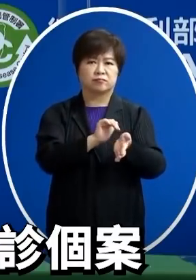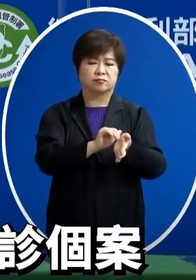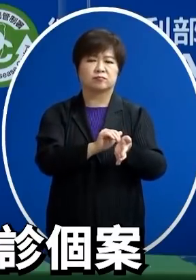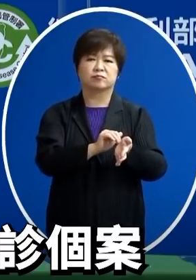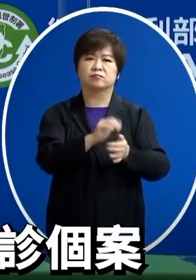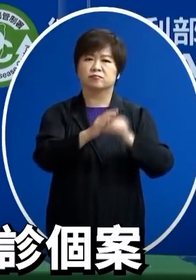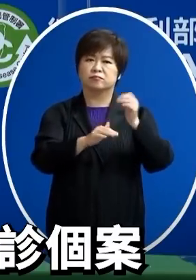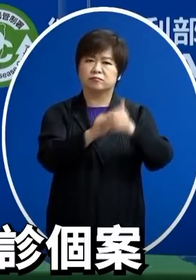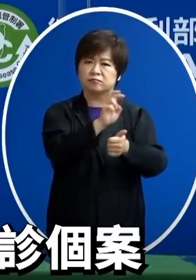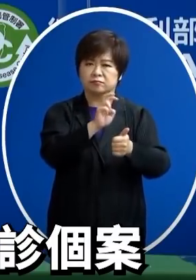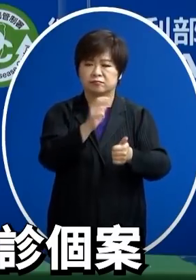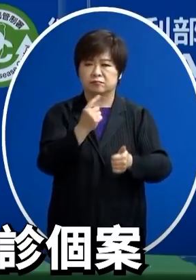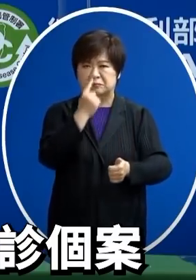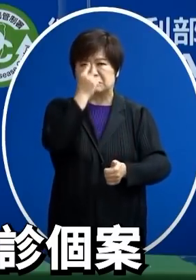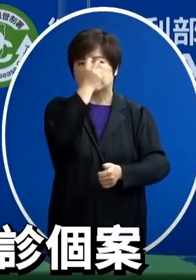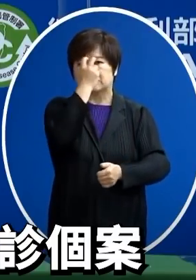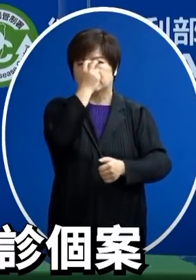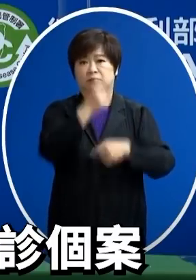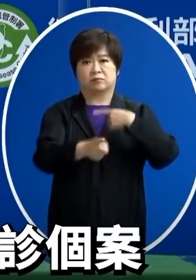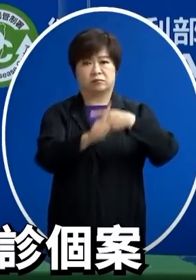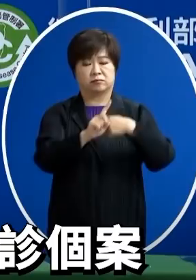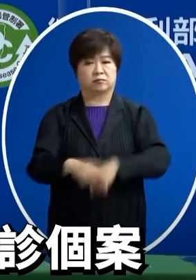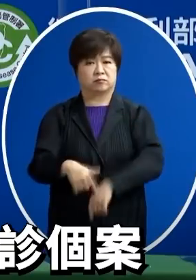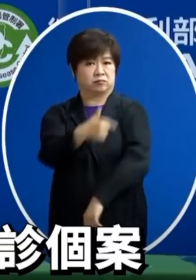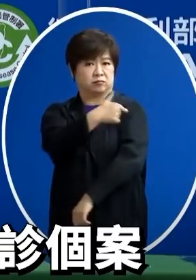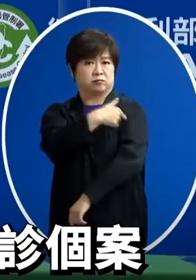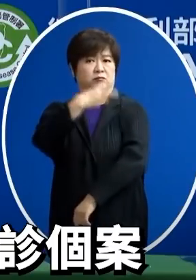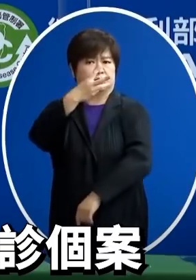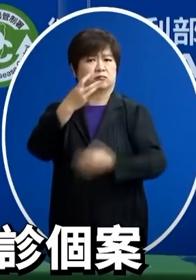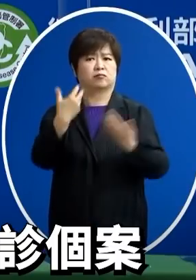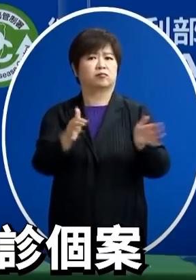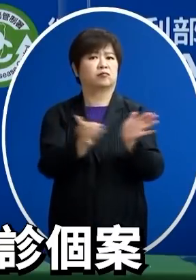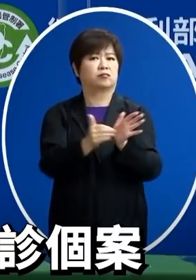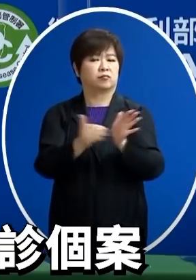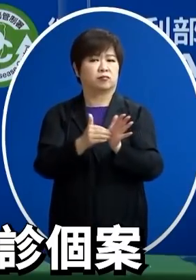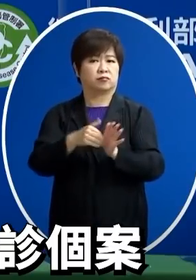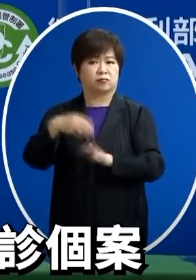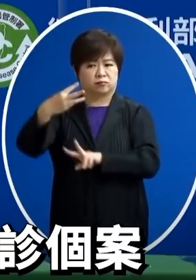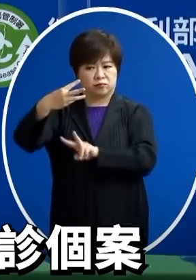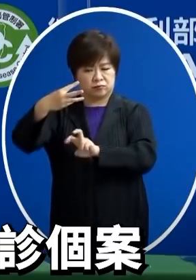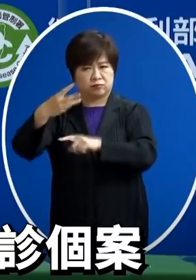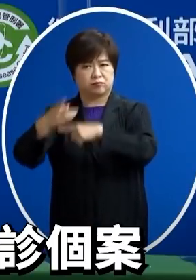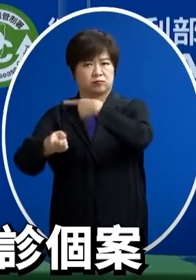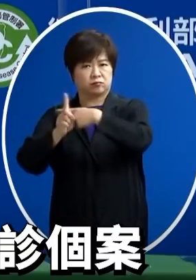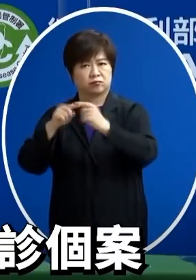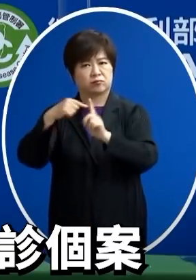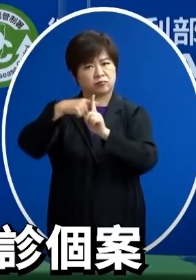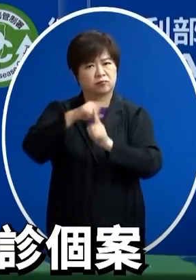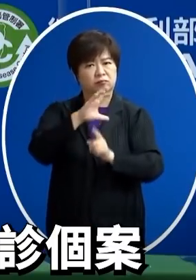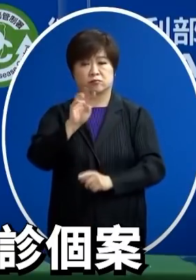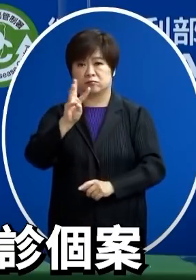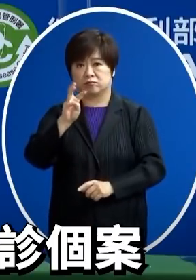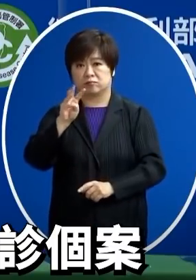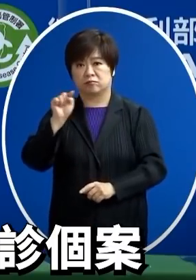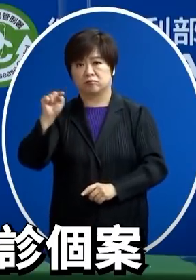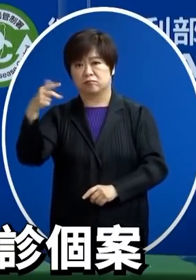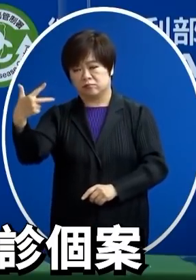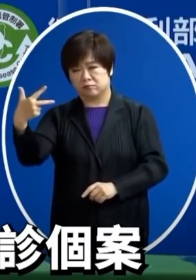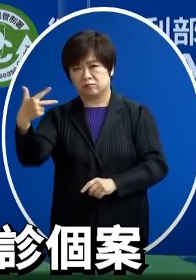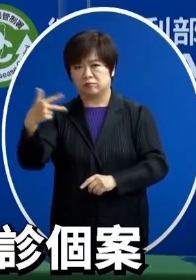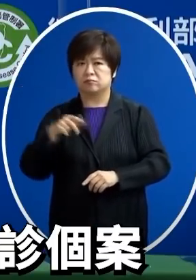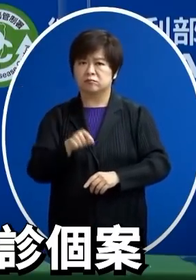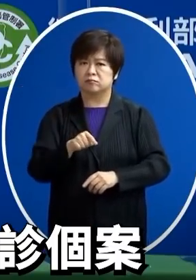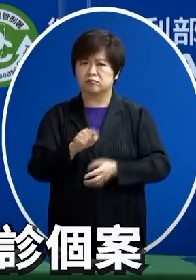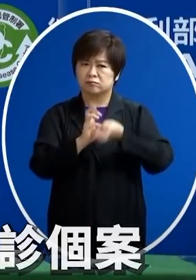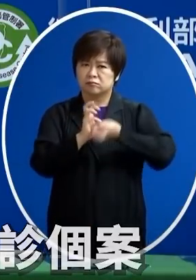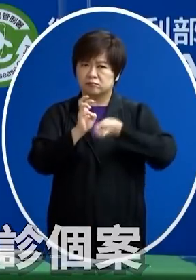行筛检的验出，那有接种3剂的疫苗，那3月22号采检阳性 ，CT 值是33.7，那目前详细